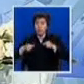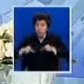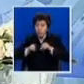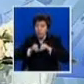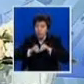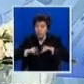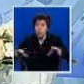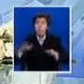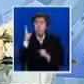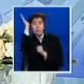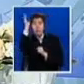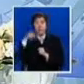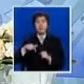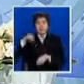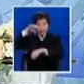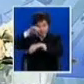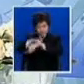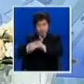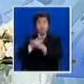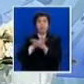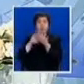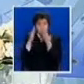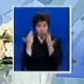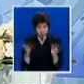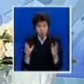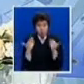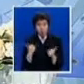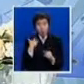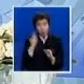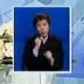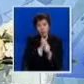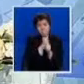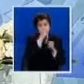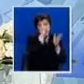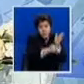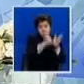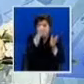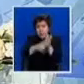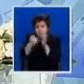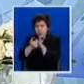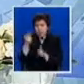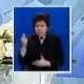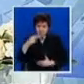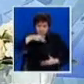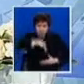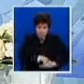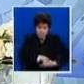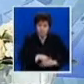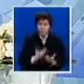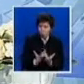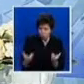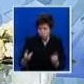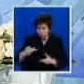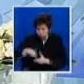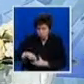คุมตัวอยู่นะครับแล้วก็รวมทั้งคนอื่นๆนะครับซึ่งได้มีการกระทำความผิดเช่นมีอาวุธไว้ในครอบครองโดยเอ่อ